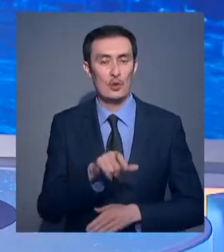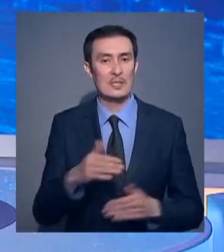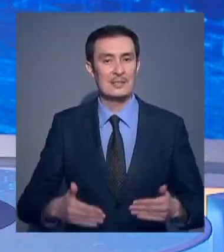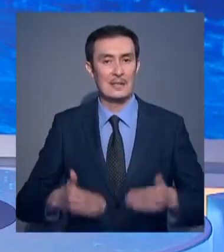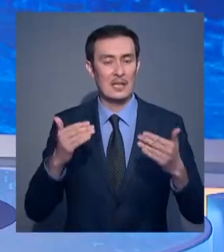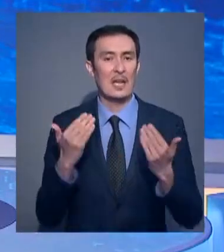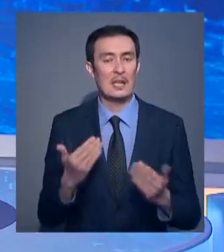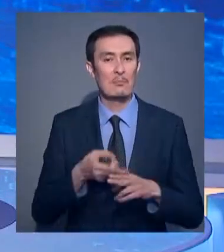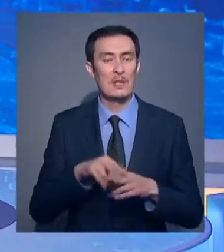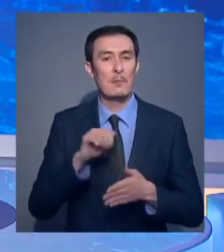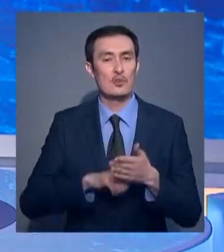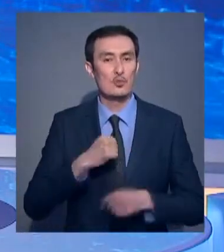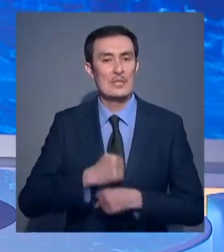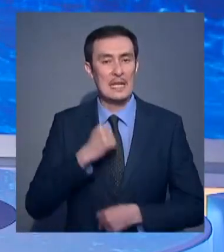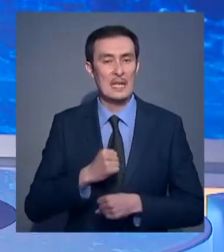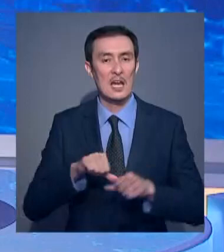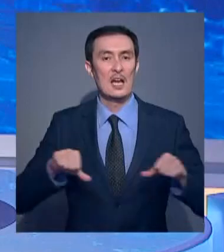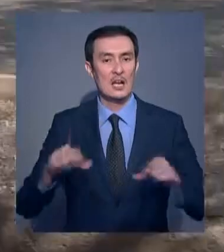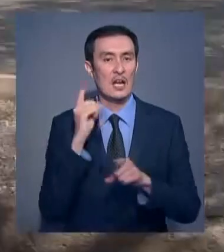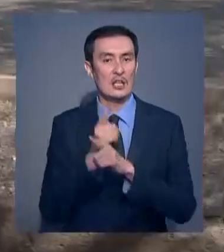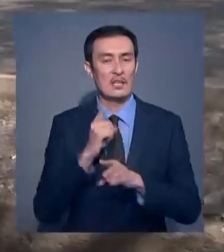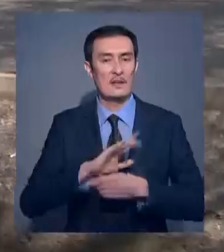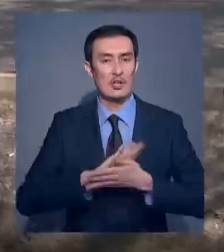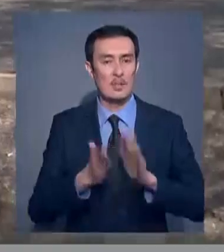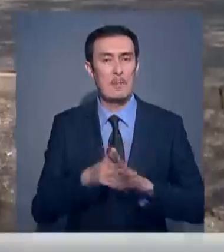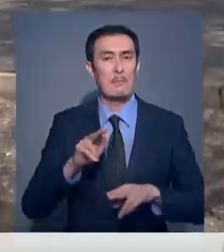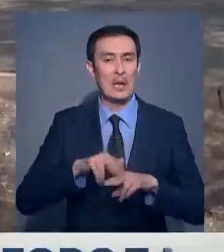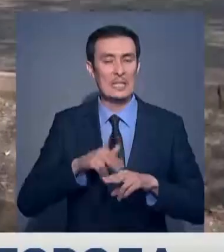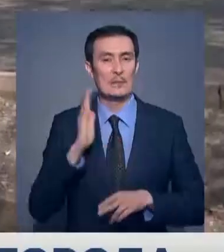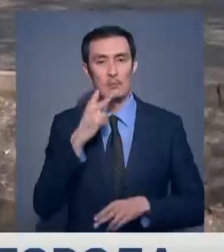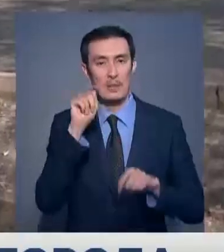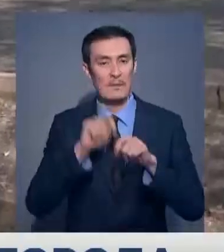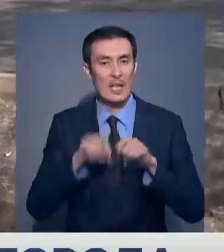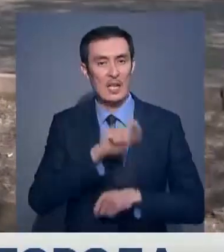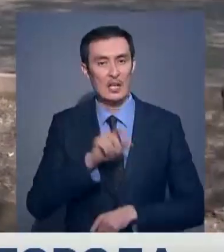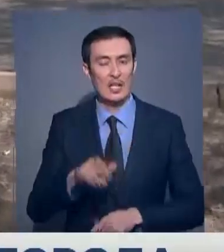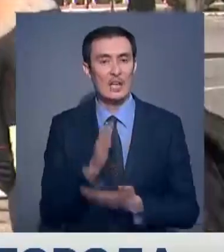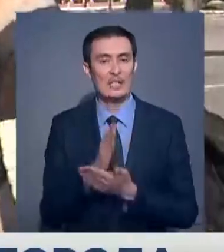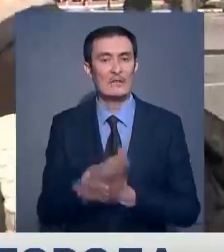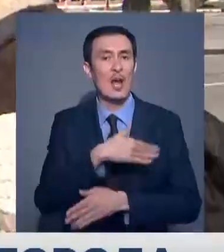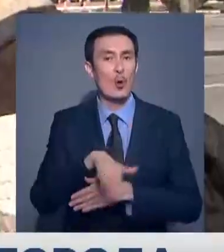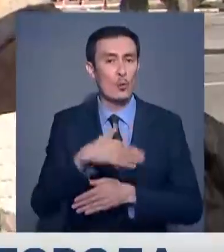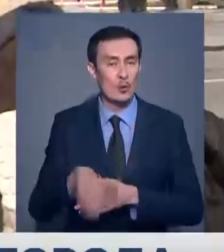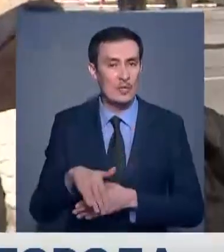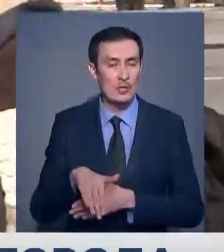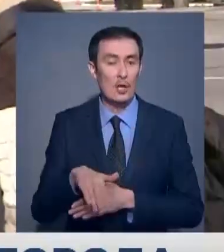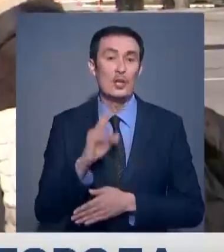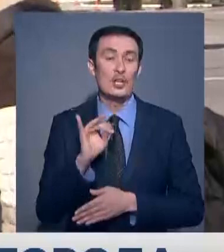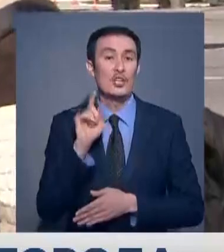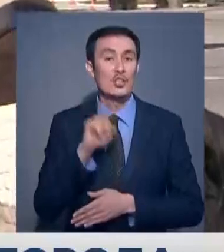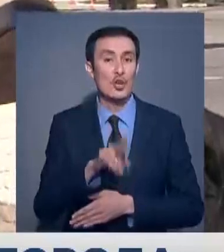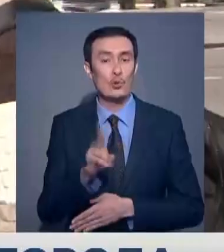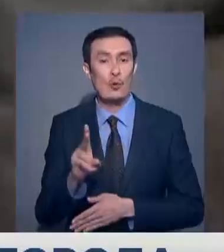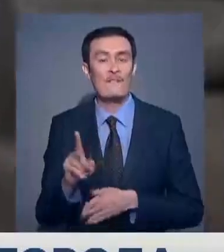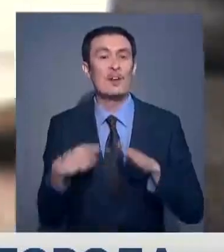знаки. Это связано с усилением карантинного режима. Полиция будет проверять горожан, находящихся на улице, в том числе и тех,